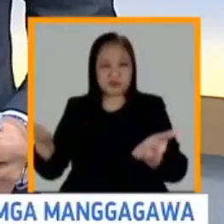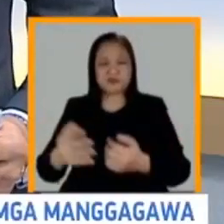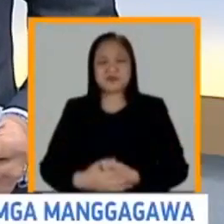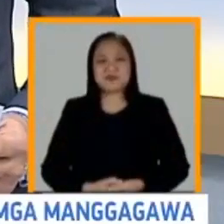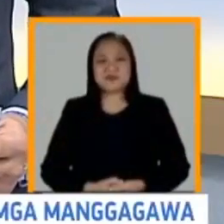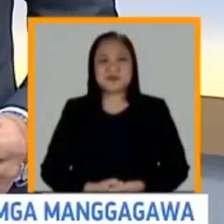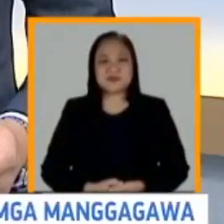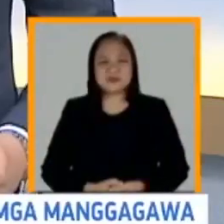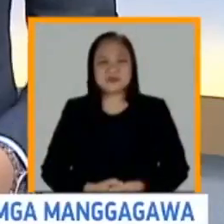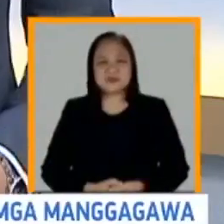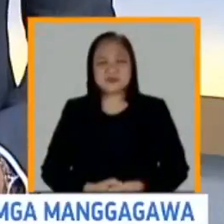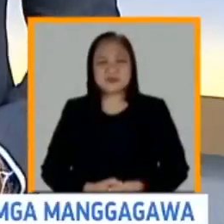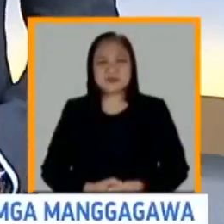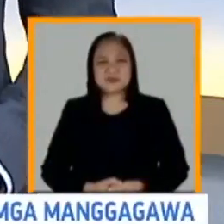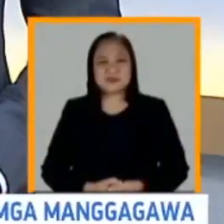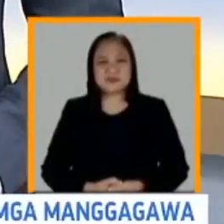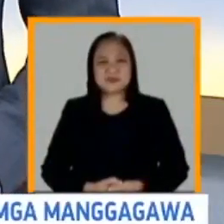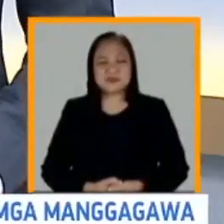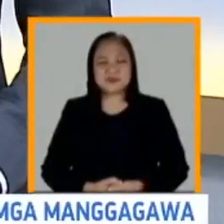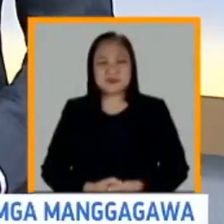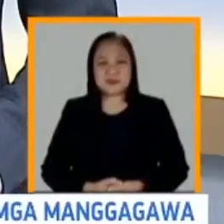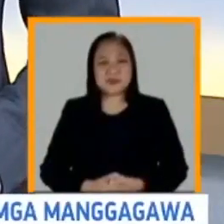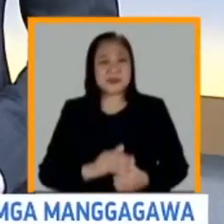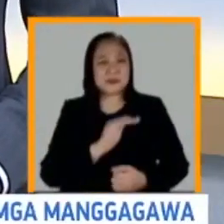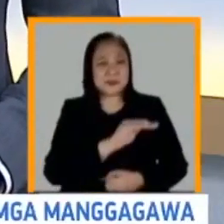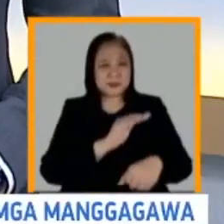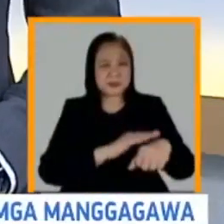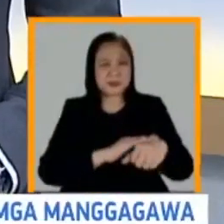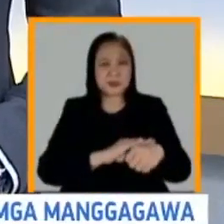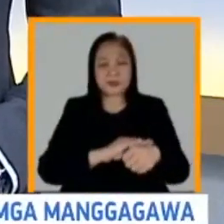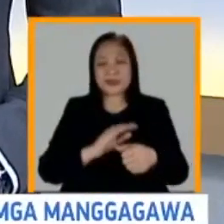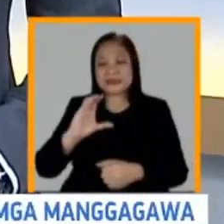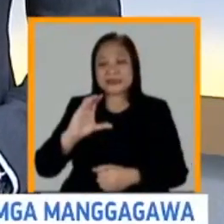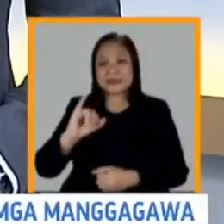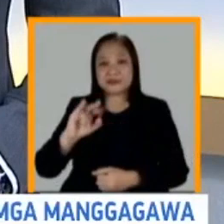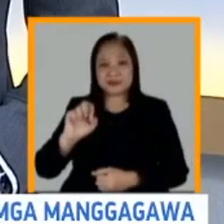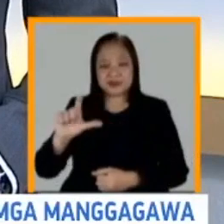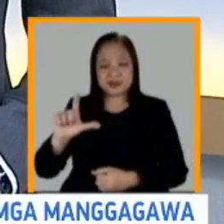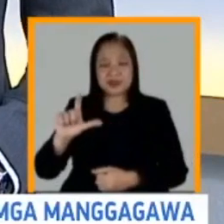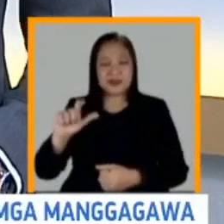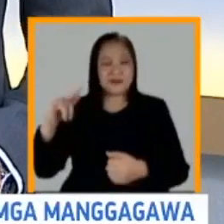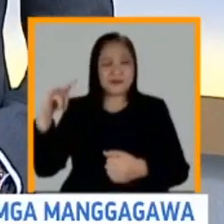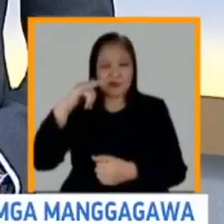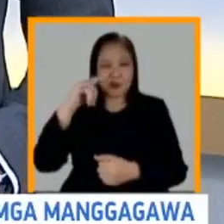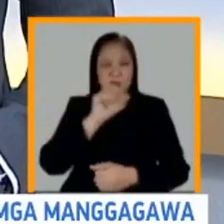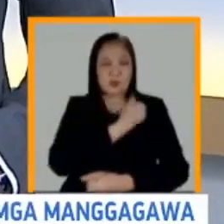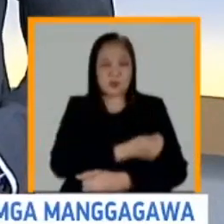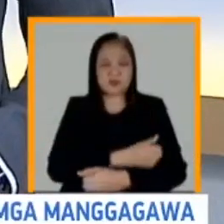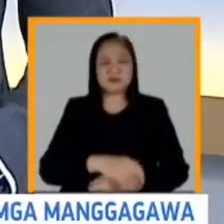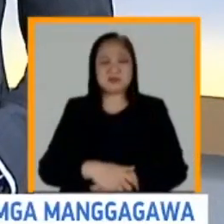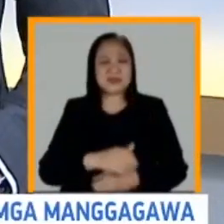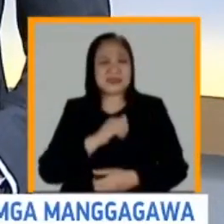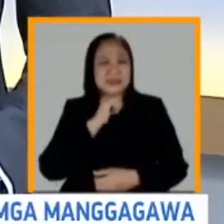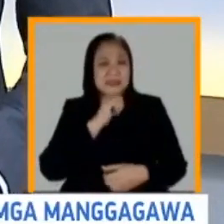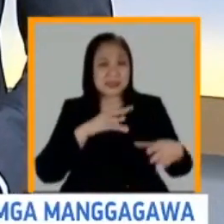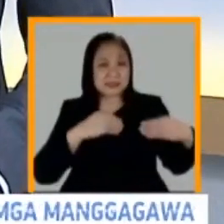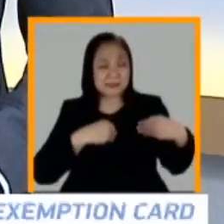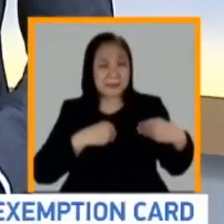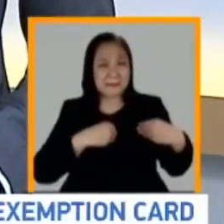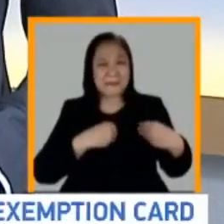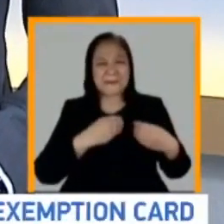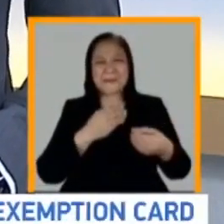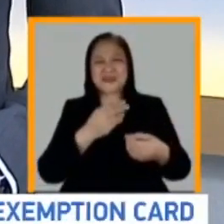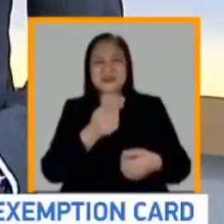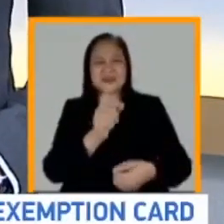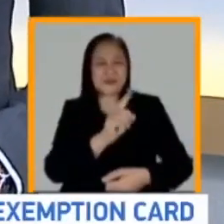Nagpaalala ang Civil Aviation Authority of the Philippines, o CAAP, na hindi tatanggapin sa mga paliparan ng mga partially vaccinated pa lang kontra COVID na